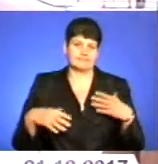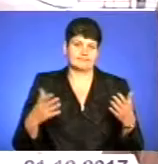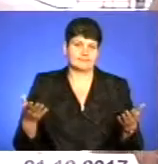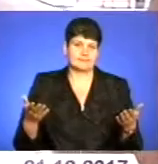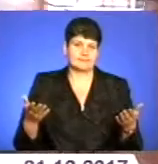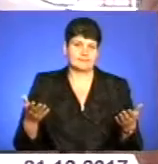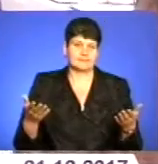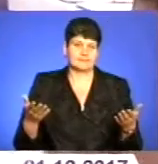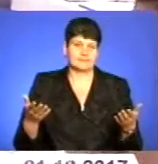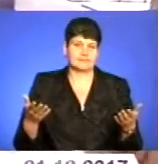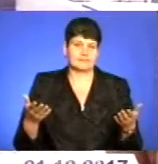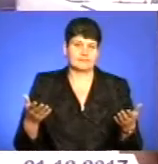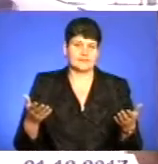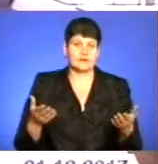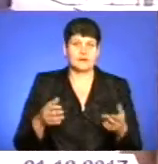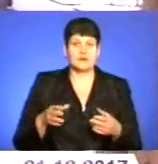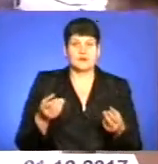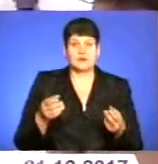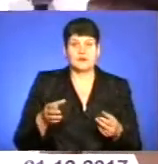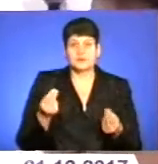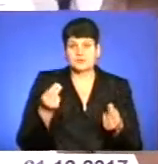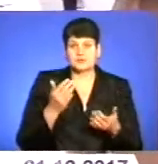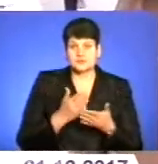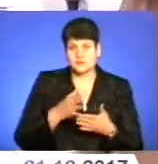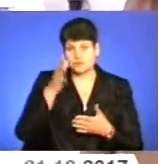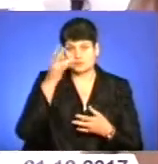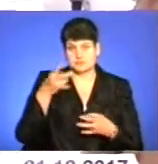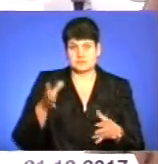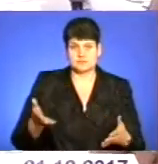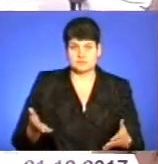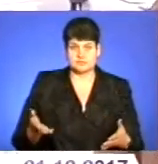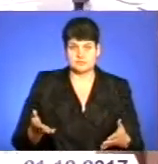роблять. Помаж немає, деньги є, мені треба. Що з ними робити?